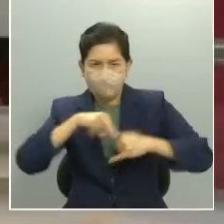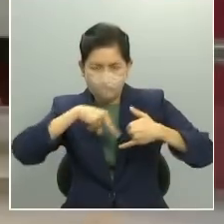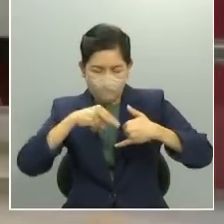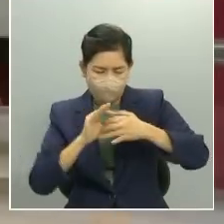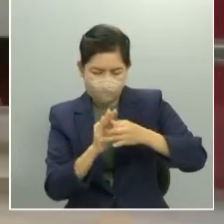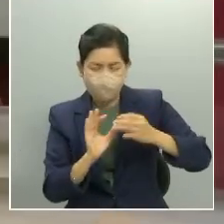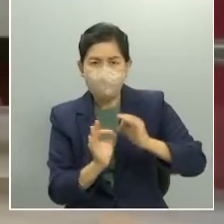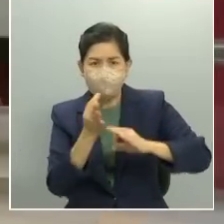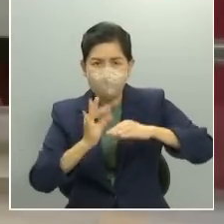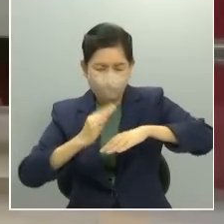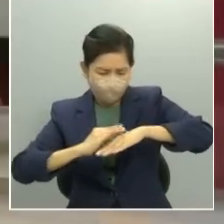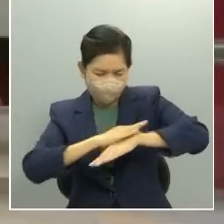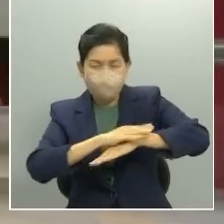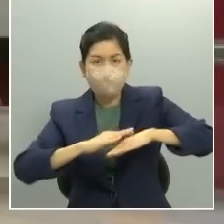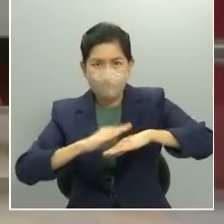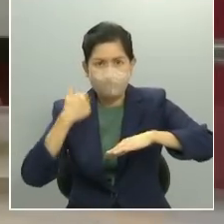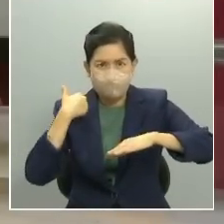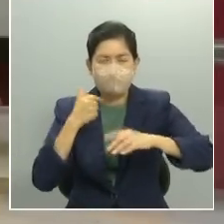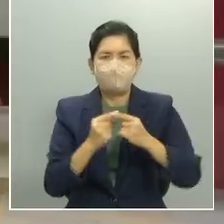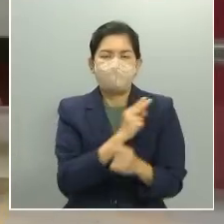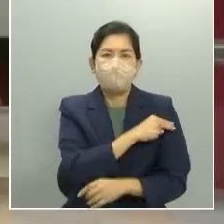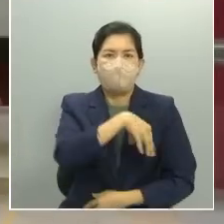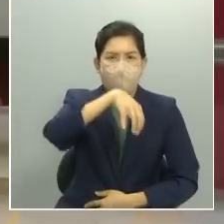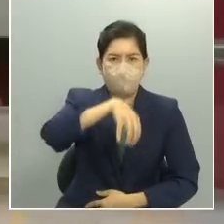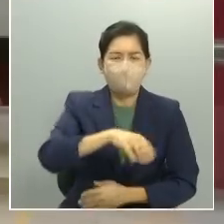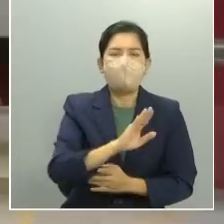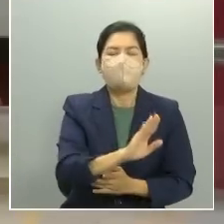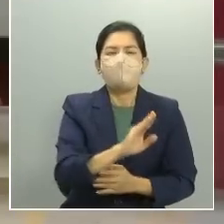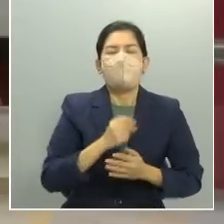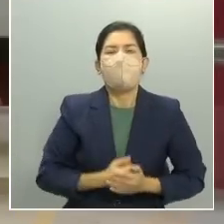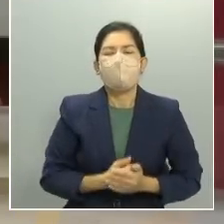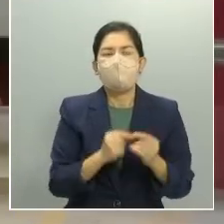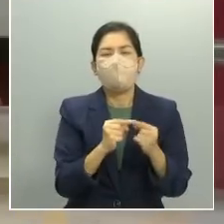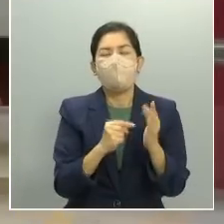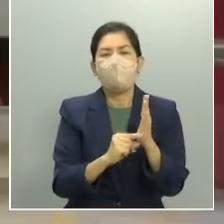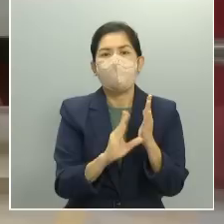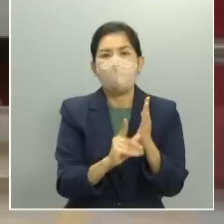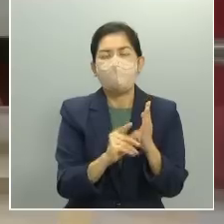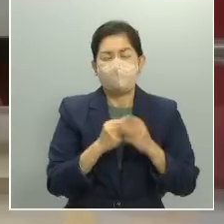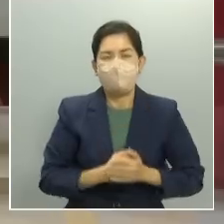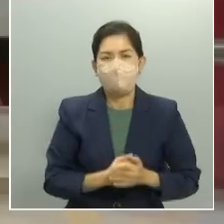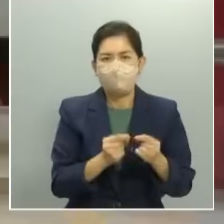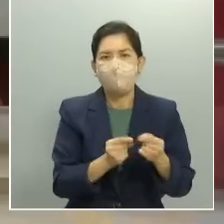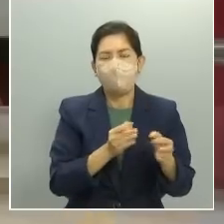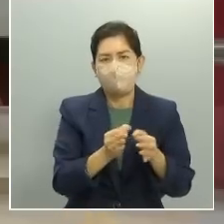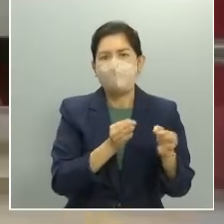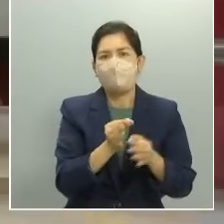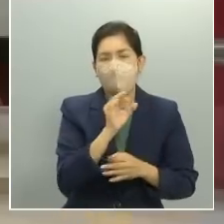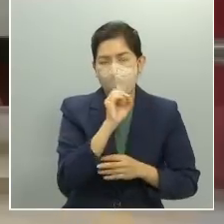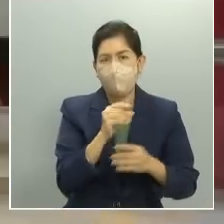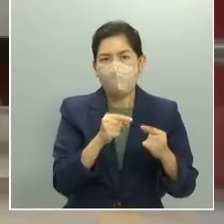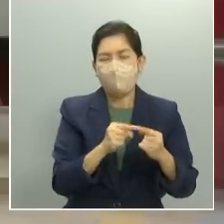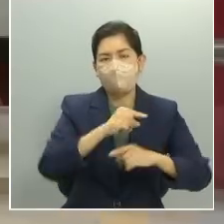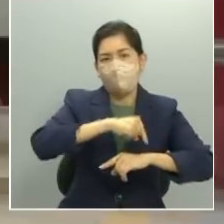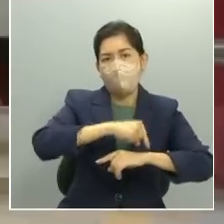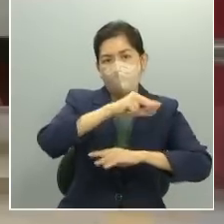ท่านแถลงเนี่ยนะฮะโรงพยาบาลสมเด็จพระนางเจ้าสิริกิติ์กรมแพทย์ทหารเรือหัวหน้ากลุ่มงานศัลยกรรมท่านบอกณเวลาช่วงบ่ายส